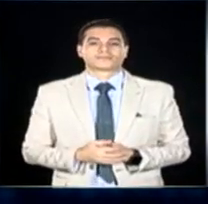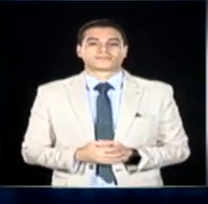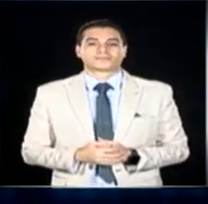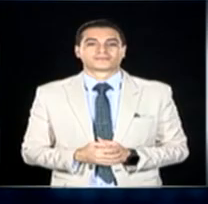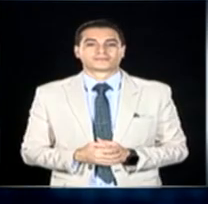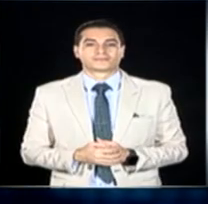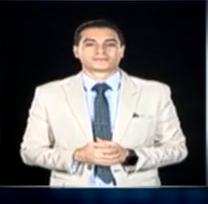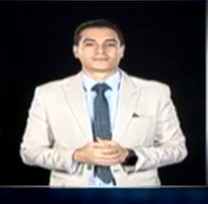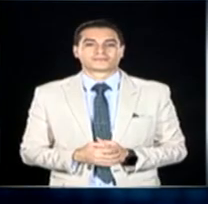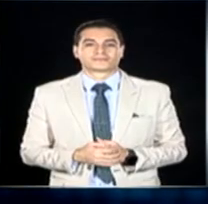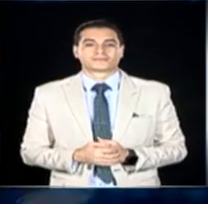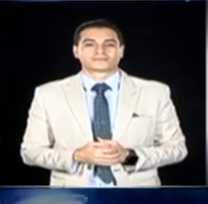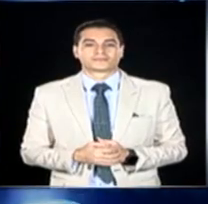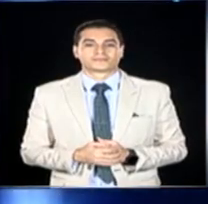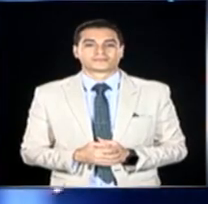الفنون.